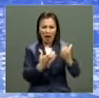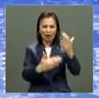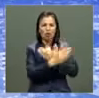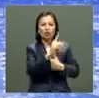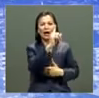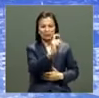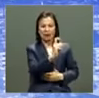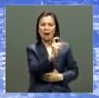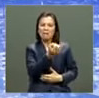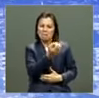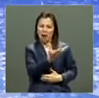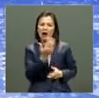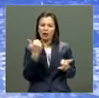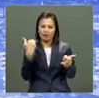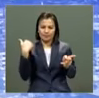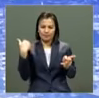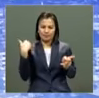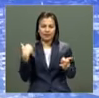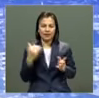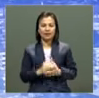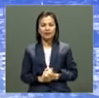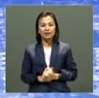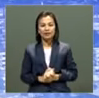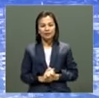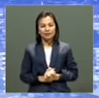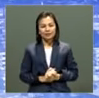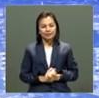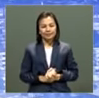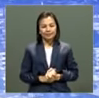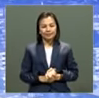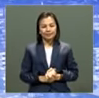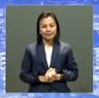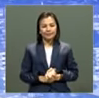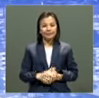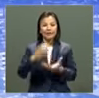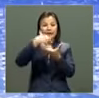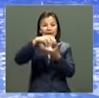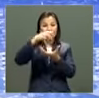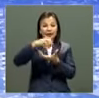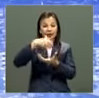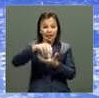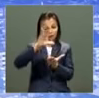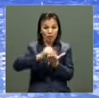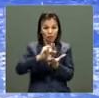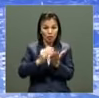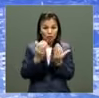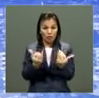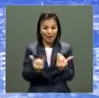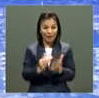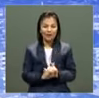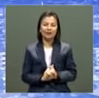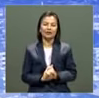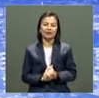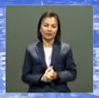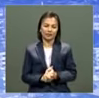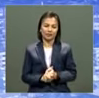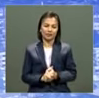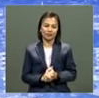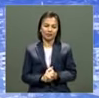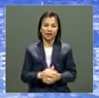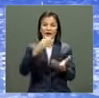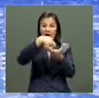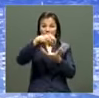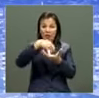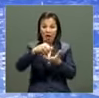ทีเดียวนะครับครับมาเรื่องของการรายงานนะครับวันนี้ตัวเลขที่มีรายง